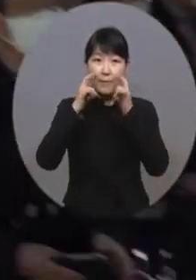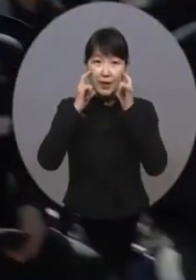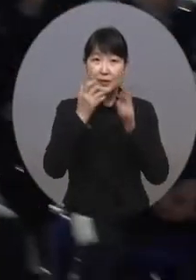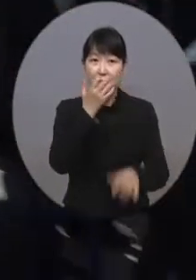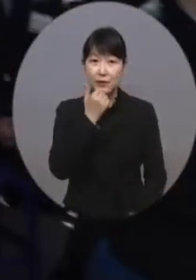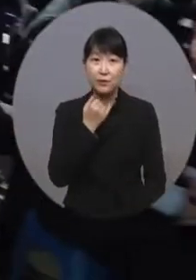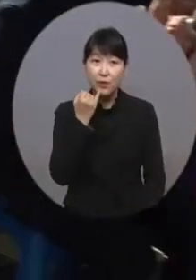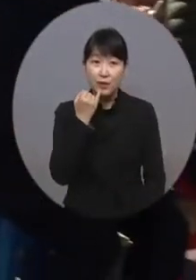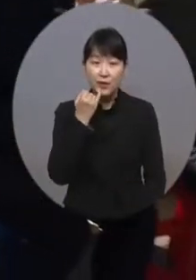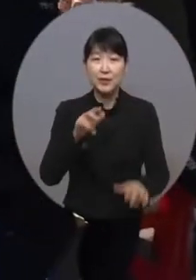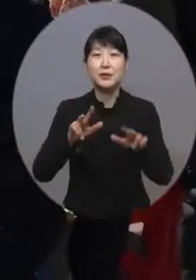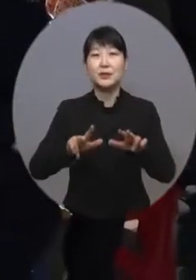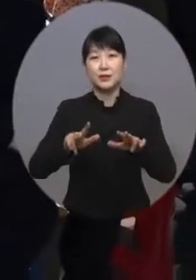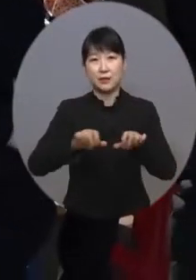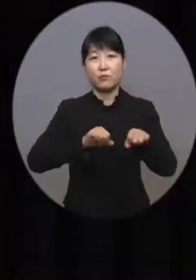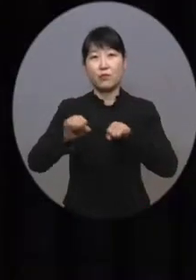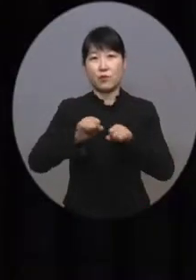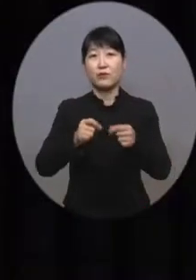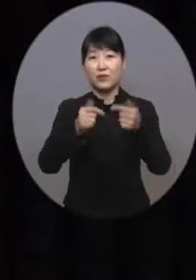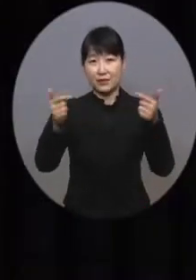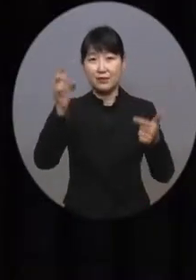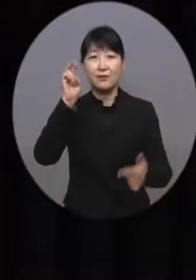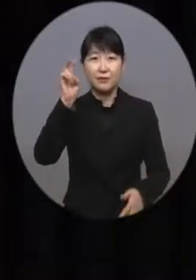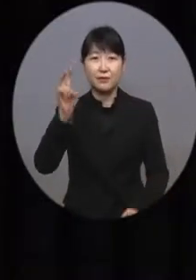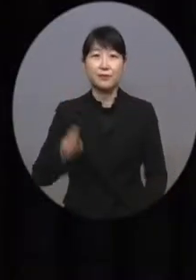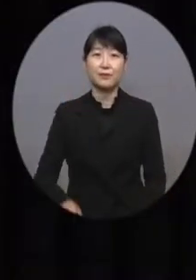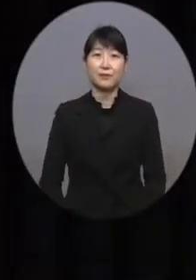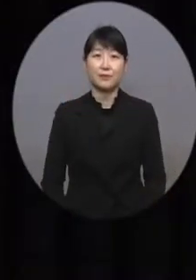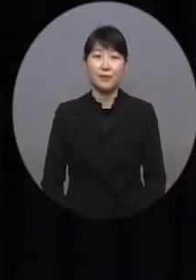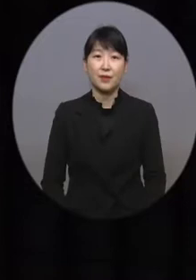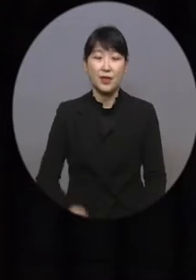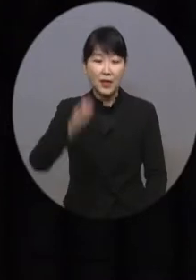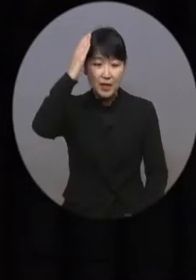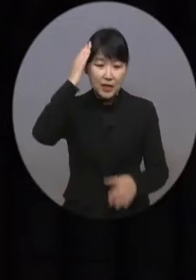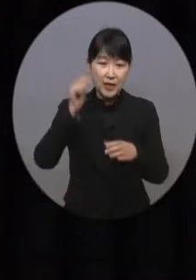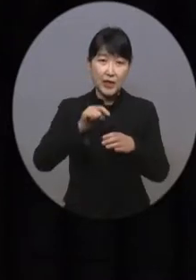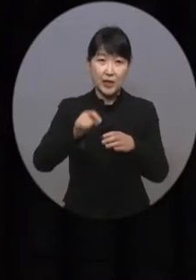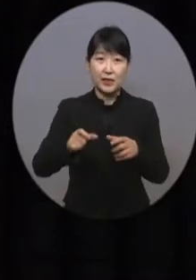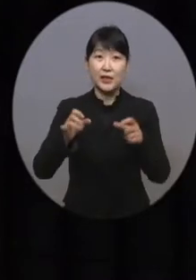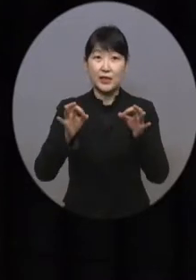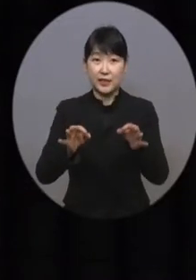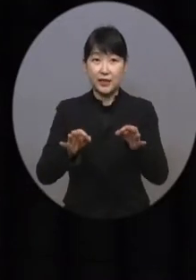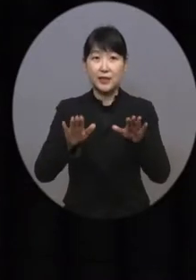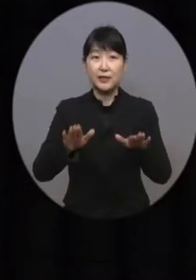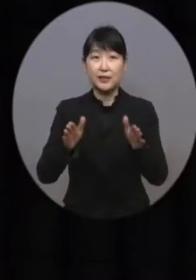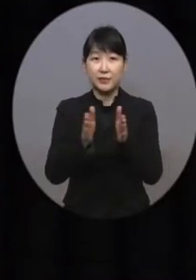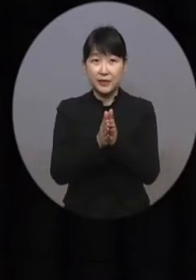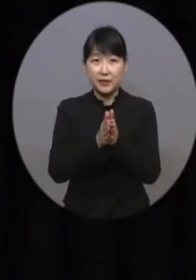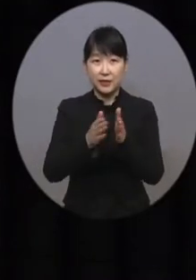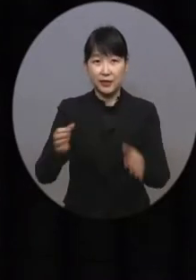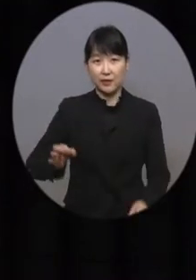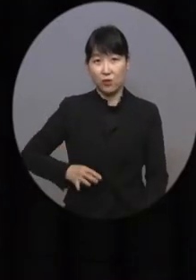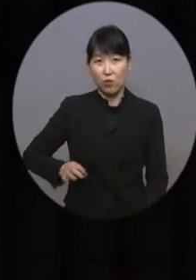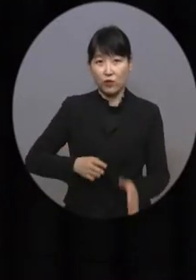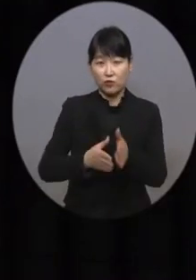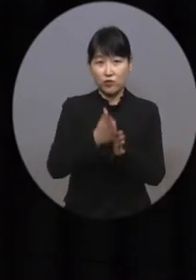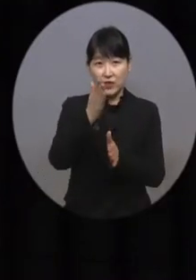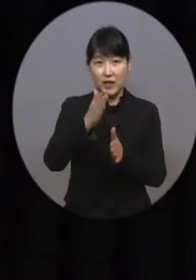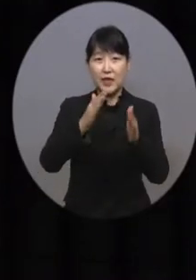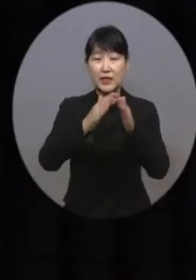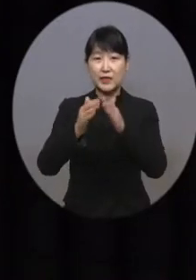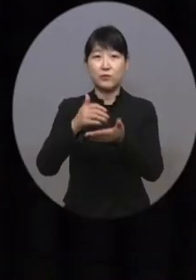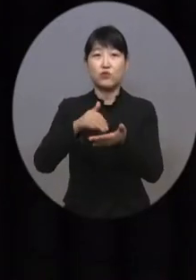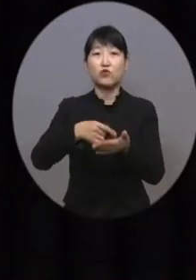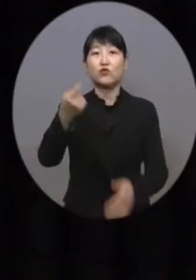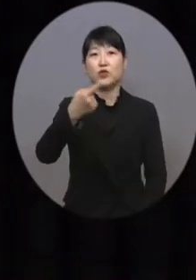올해는 작년보다 전망이 밝습니다. 밥상공동체 연탄은행은 재개식을 시작으로 원주 지역 1000가구 연탄 30만 장을